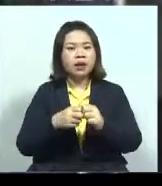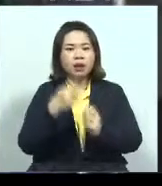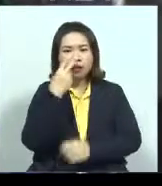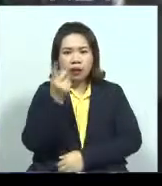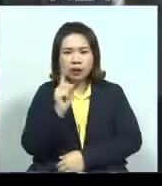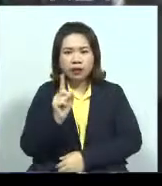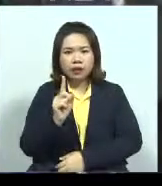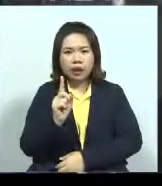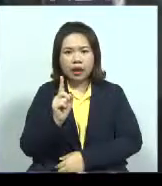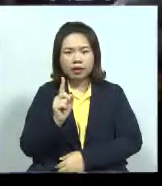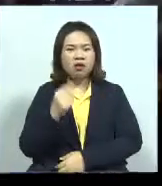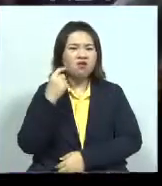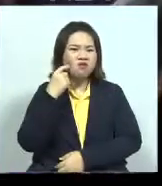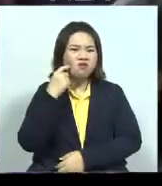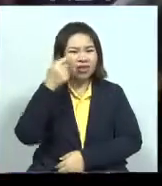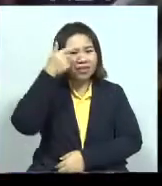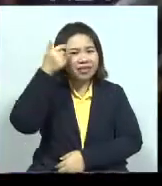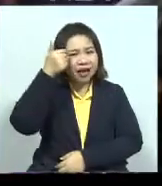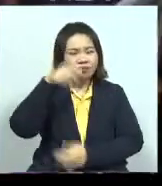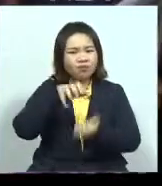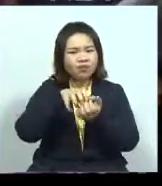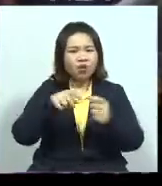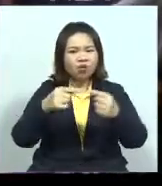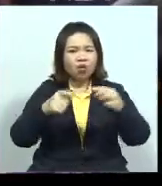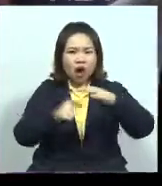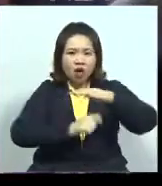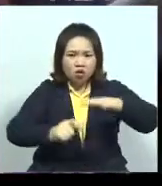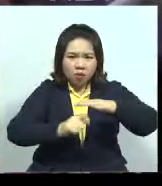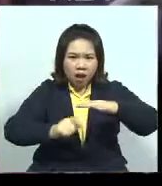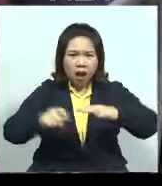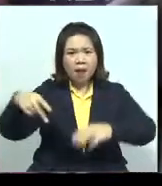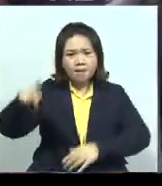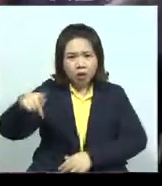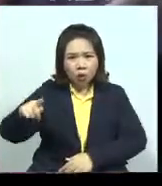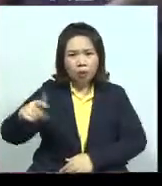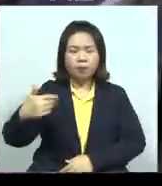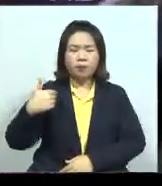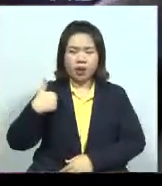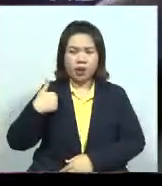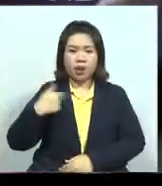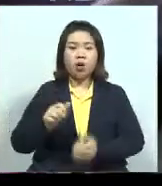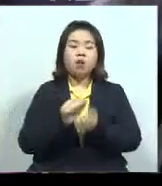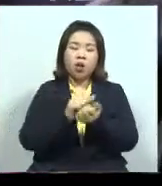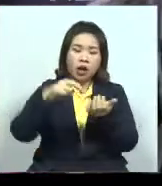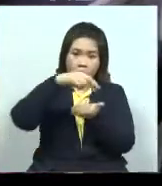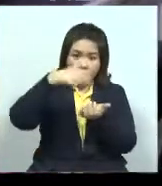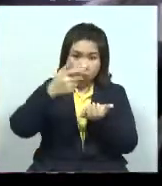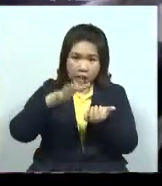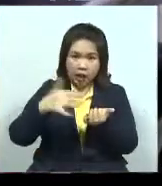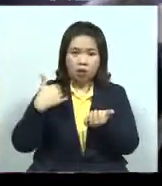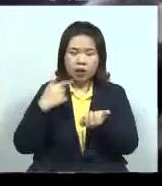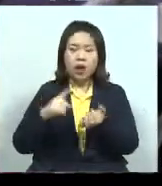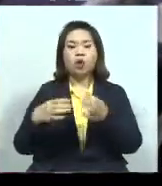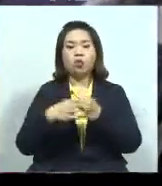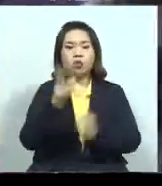บในพื้นที่ค่ะก็คือฟันผุในกลุ่มเด็กวัยอนุบาลและประถมนอกจากการให้บริการทางทันตกรรมแล้วนะคะก็ยังมี